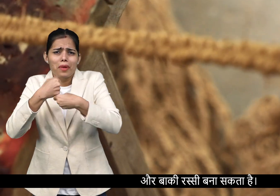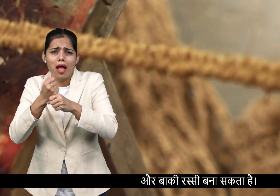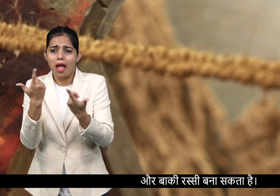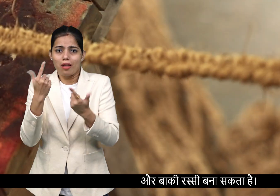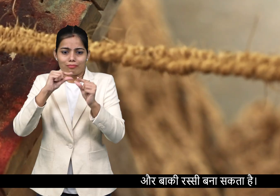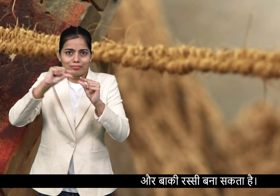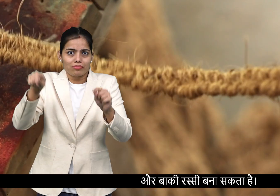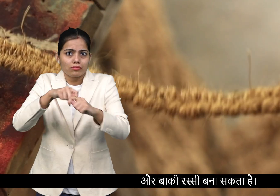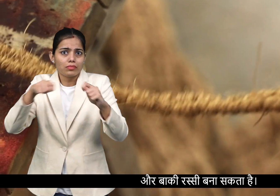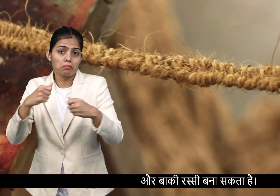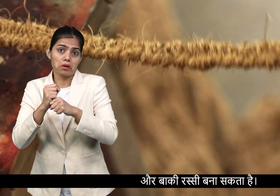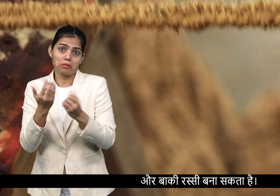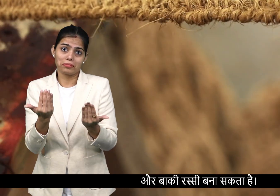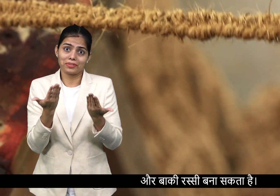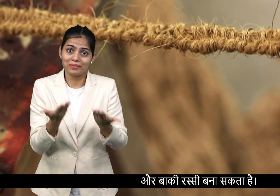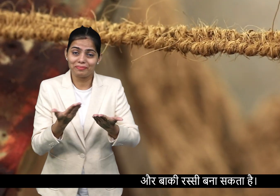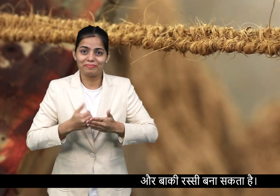है।